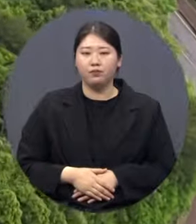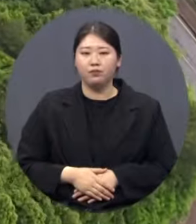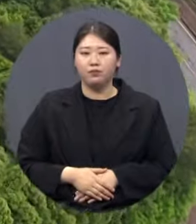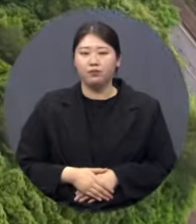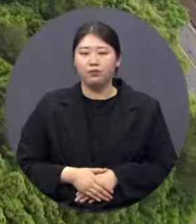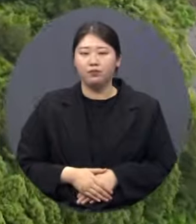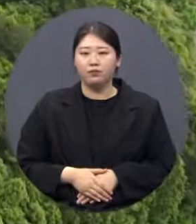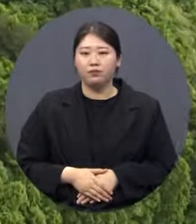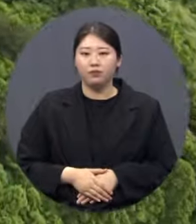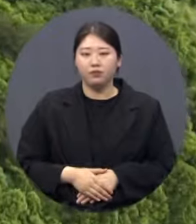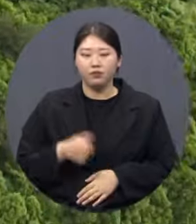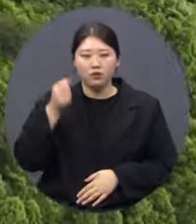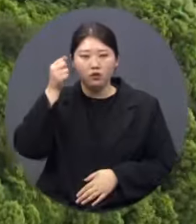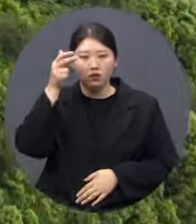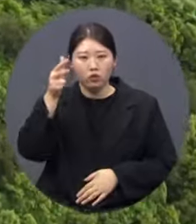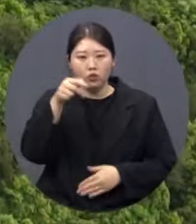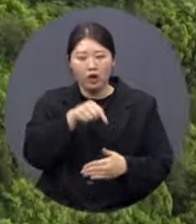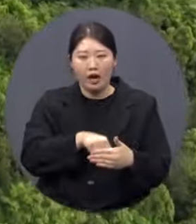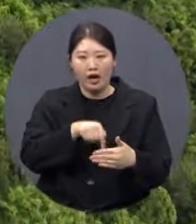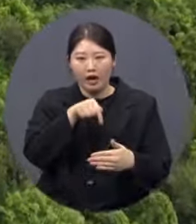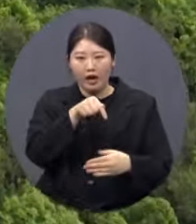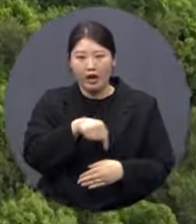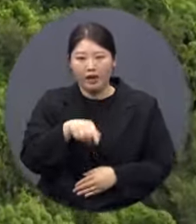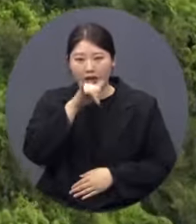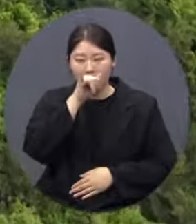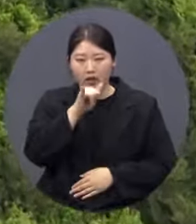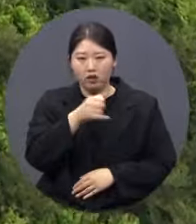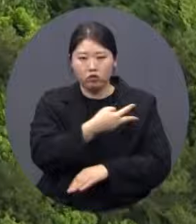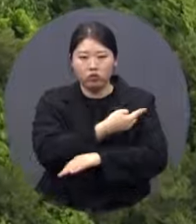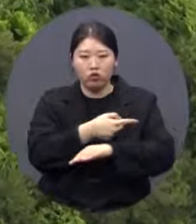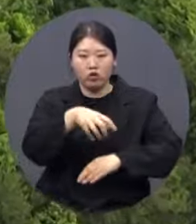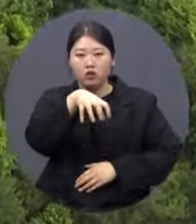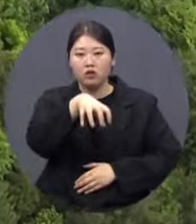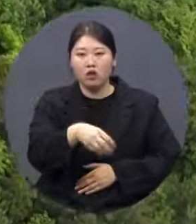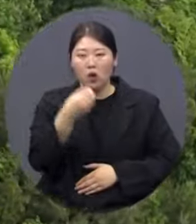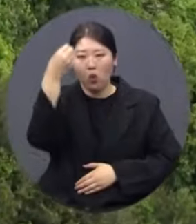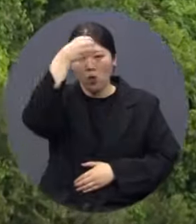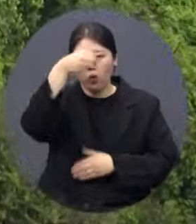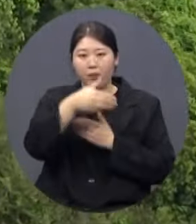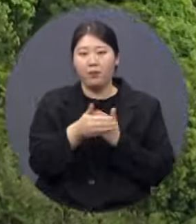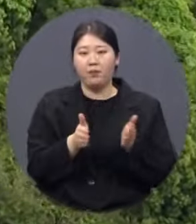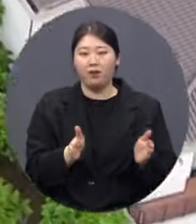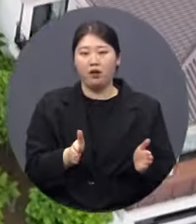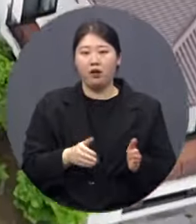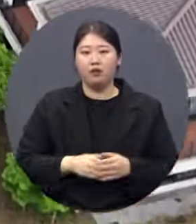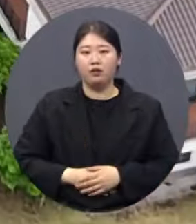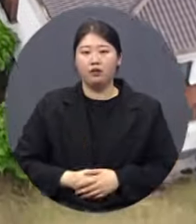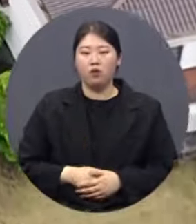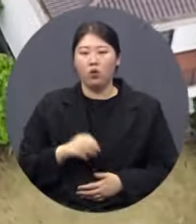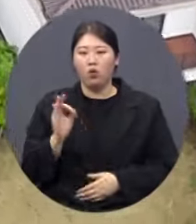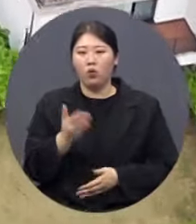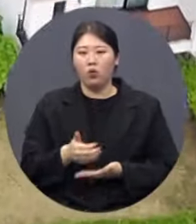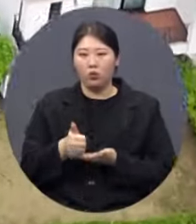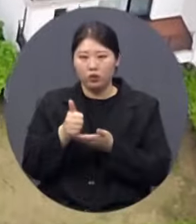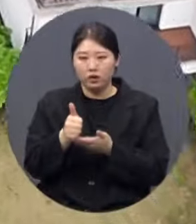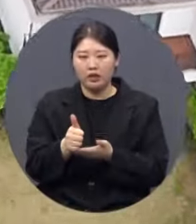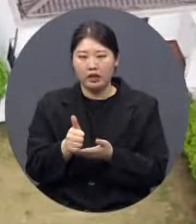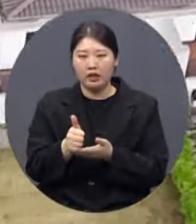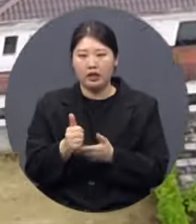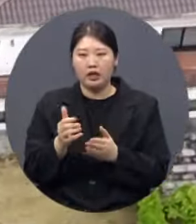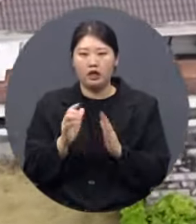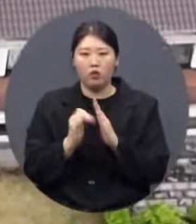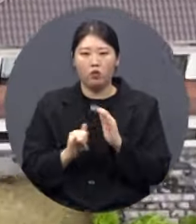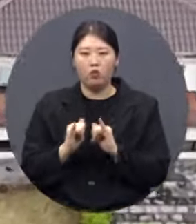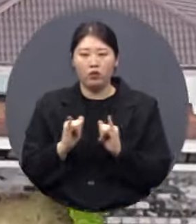기자입니다 리조트 맨 안쪽에 자리잡은 수영장이 포함된 고급 객실 도지사와 일행들이